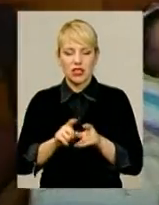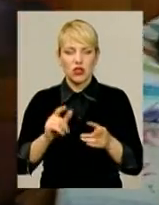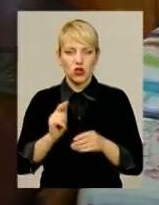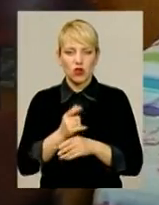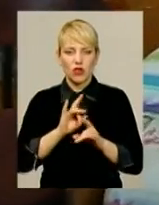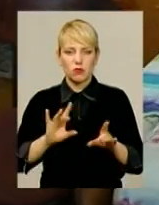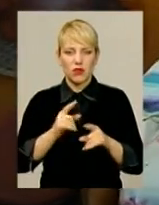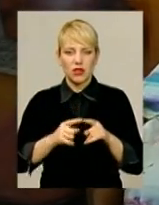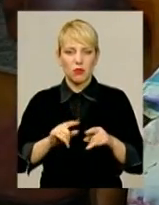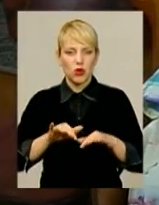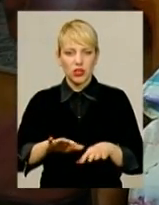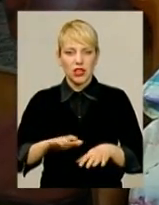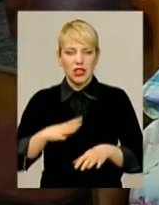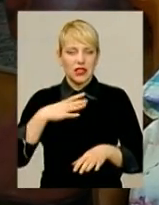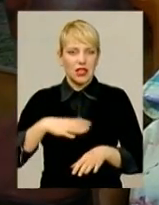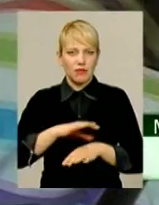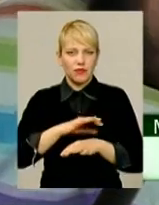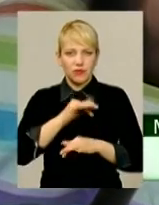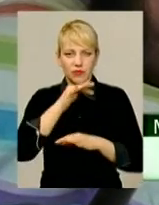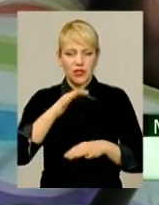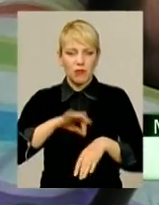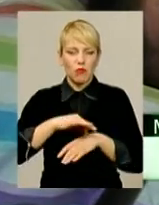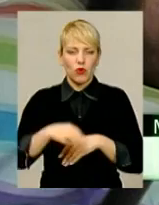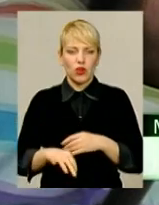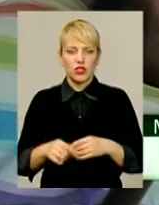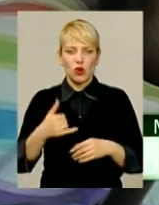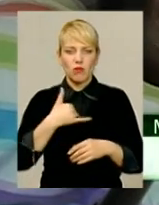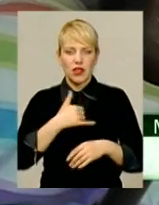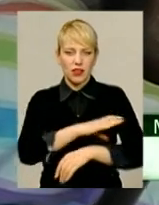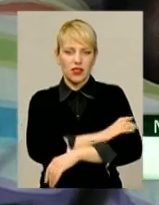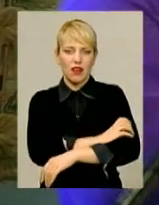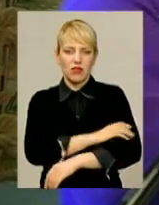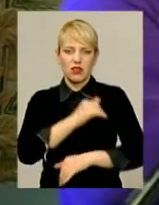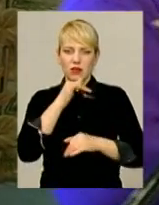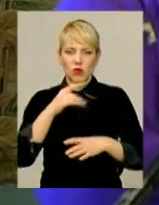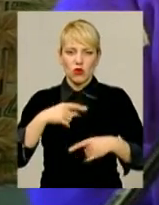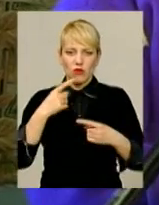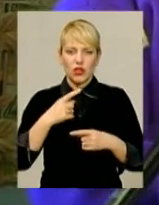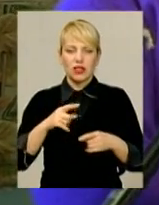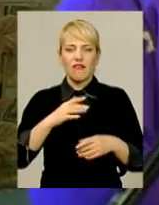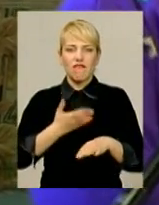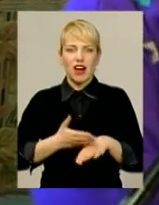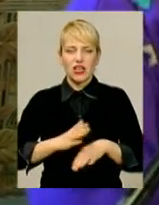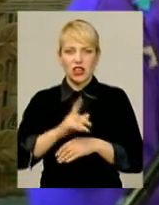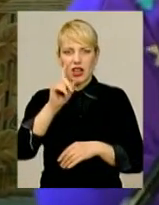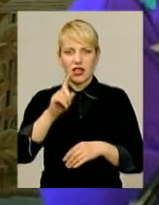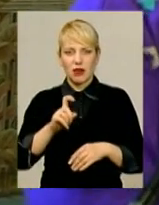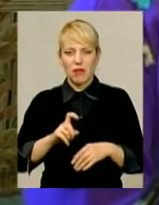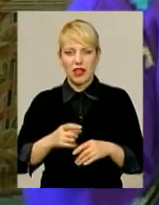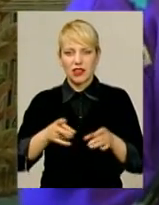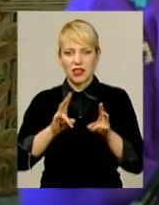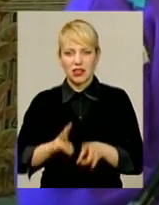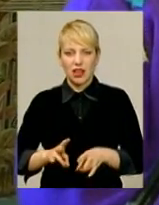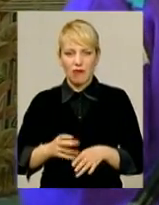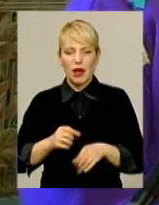події Миколі і досі нестерпно боляче. Я не можу, в мене давлення, Міша, не можу говорити. Важка хребетно-спинномозкова травма,